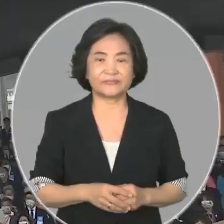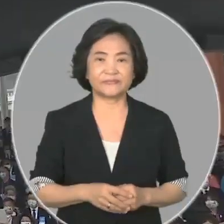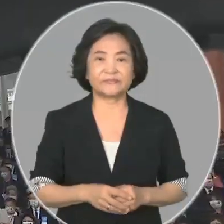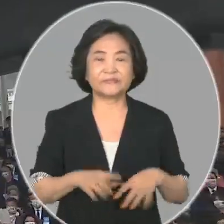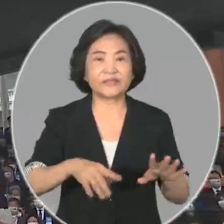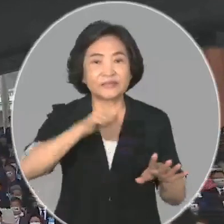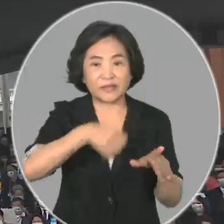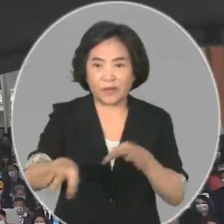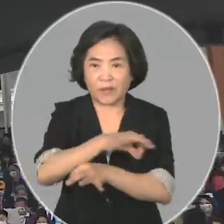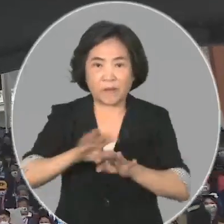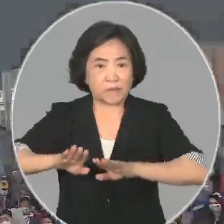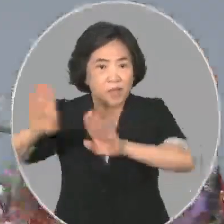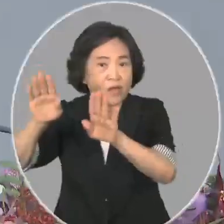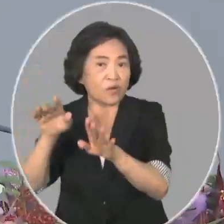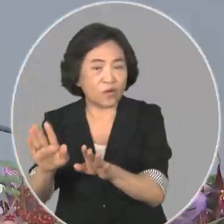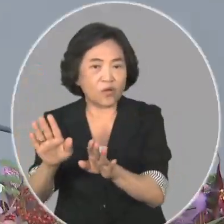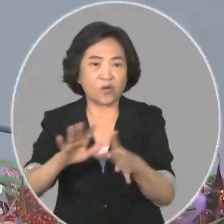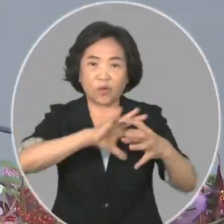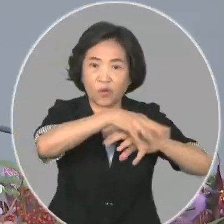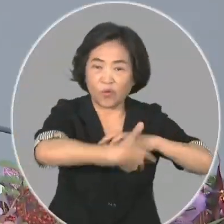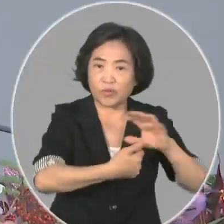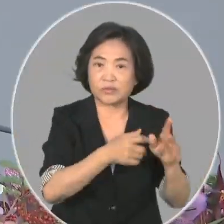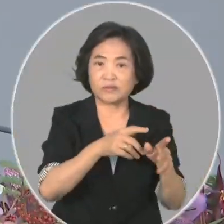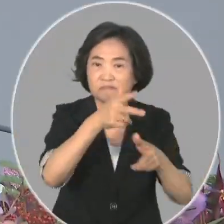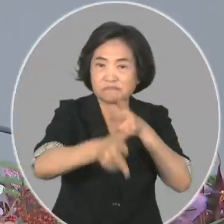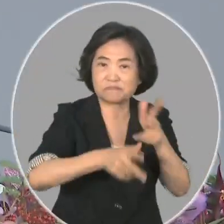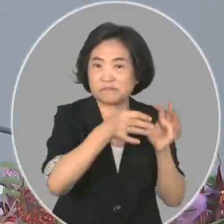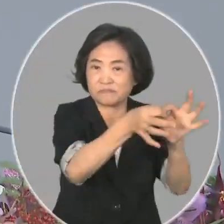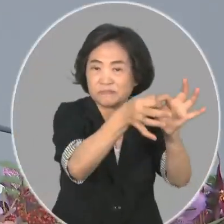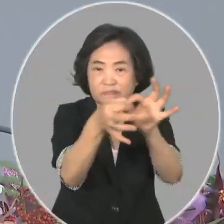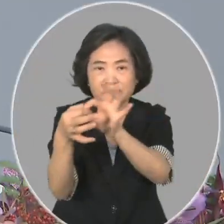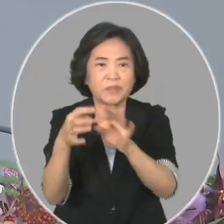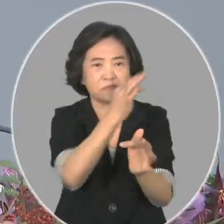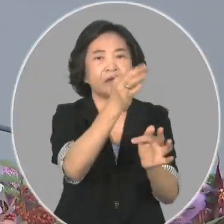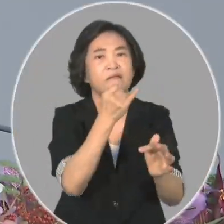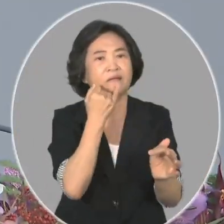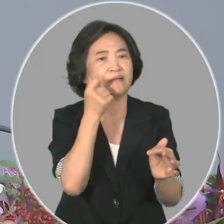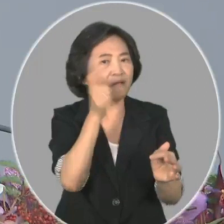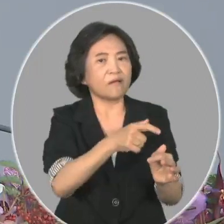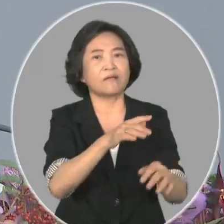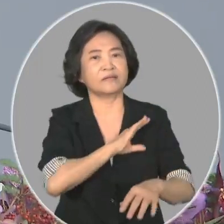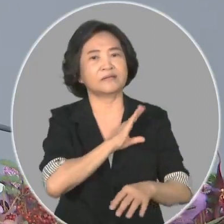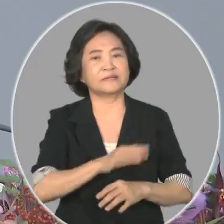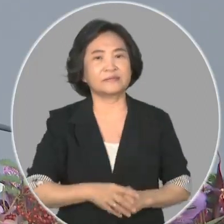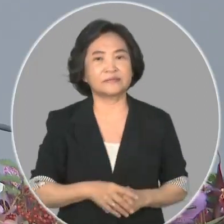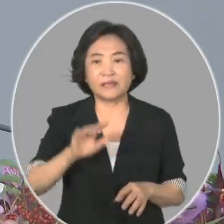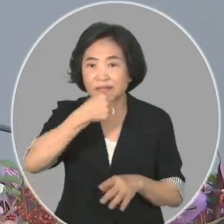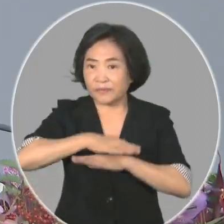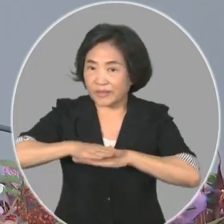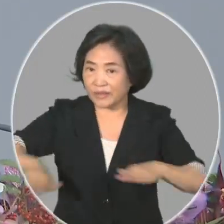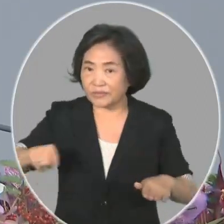台湾的经济更发展，全球供应链就更完整而坚韧，台湾的安